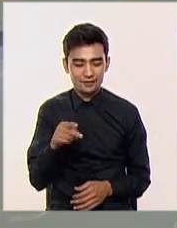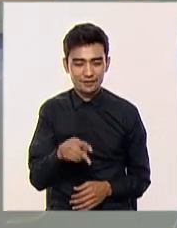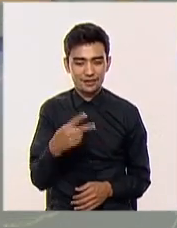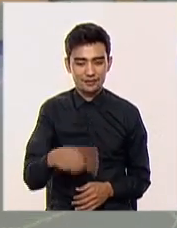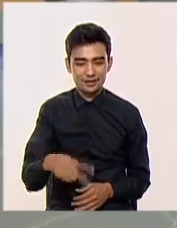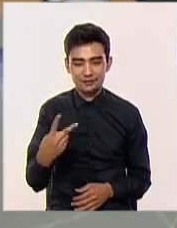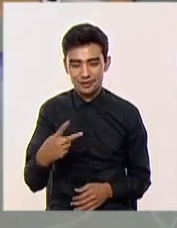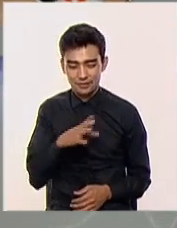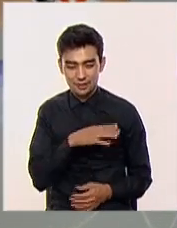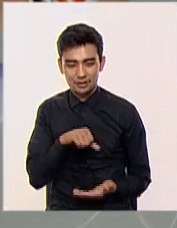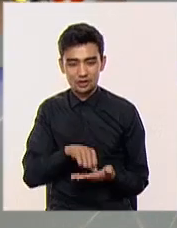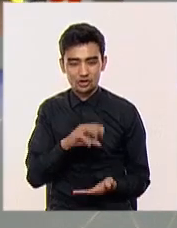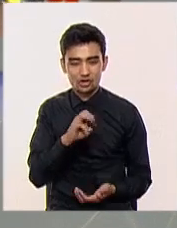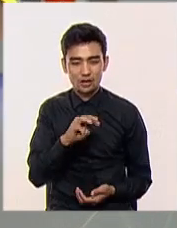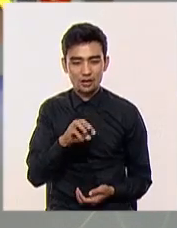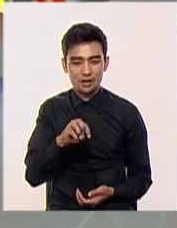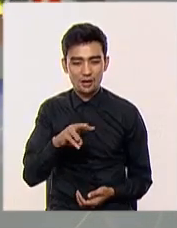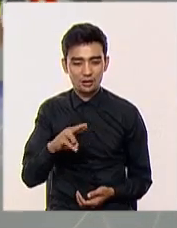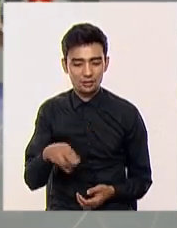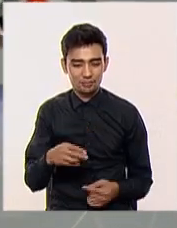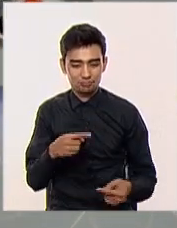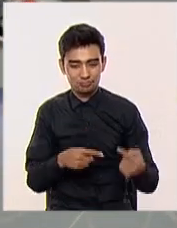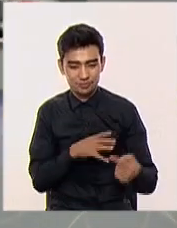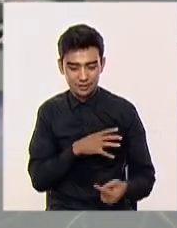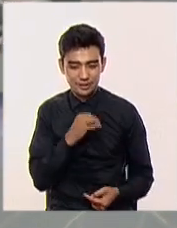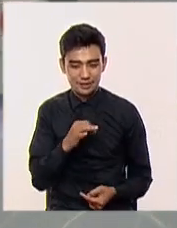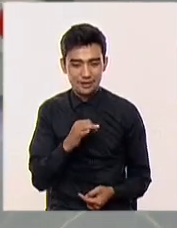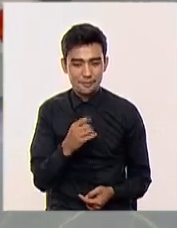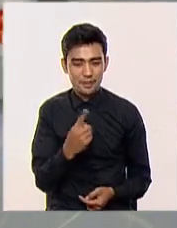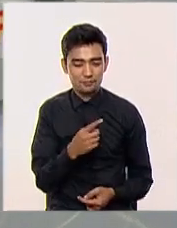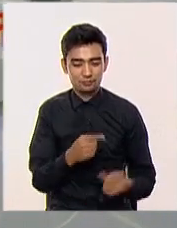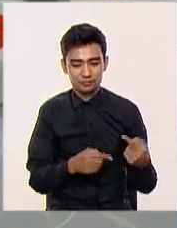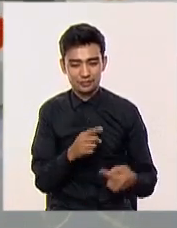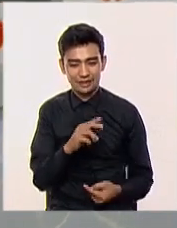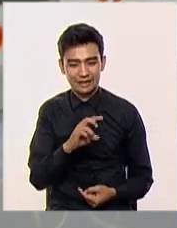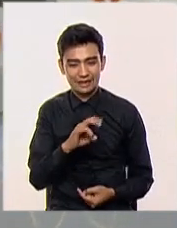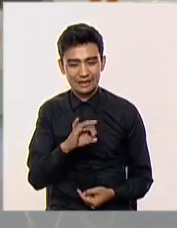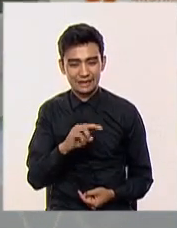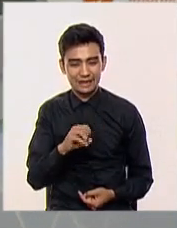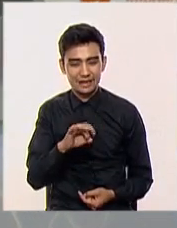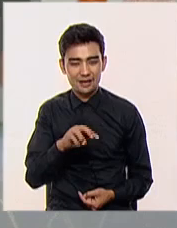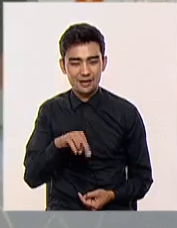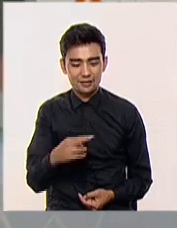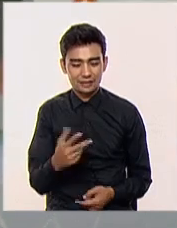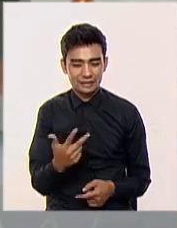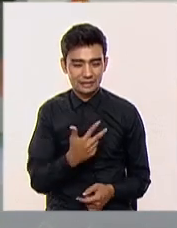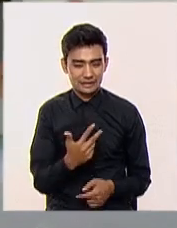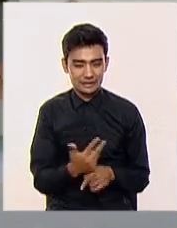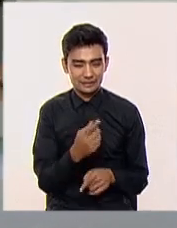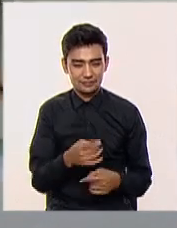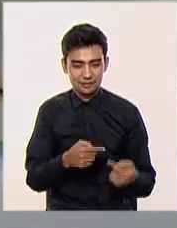свои матчи в шотландском Глазго. Первой соперницей была сборная Нидерландов. Во всех 3 матчах пришлось играть